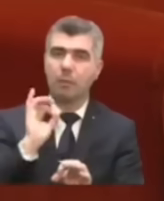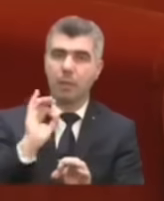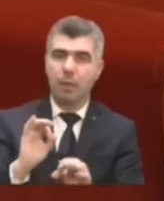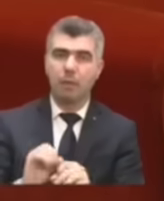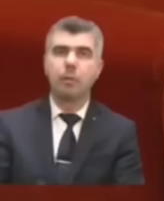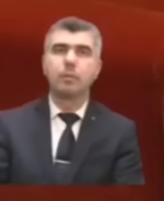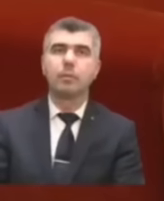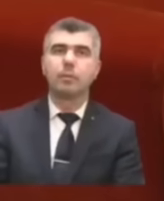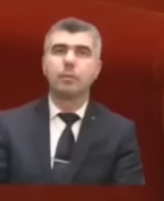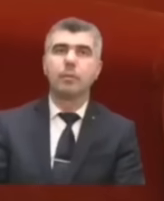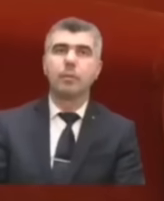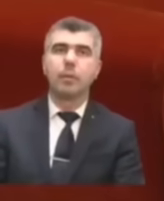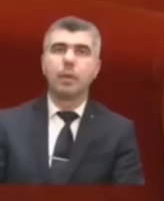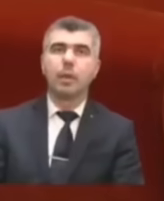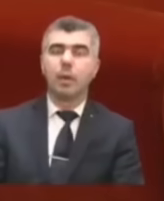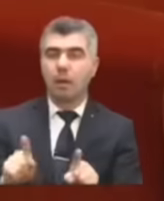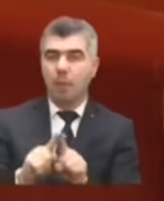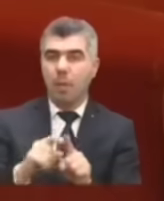بحجر.